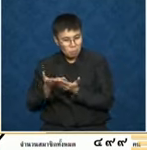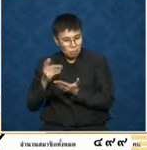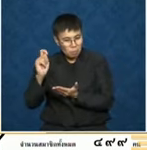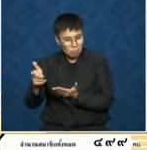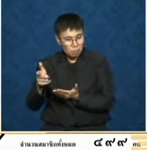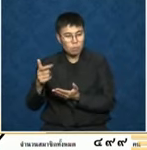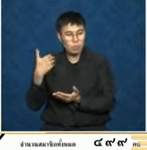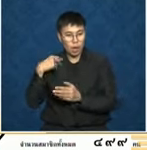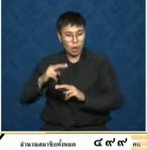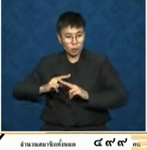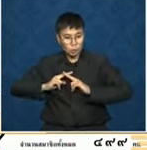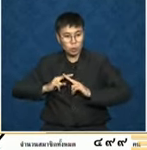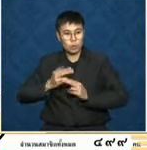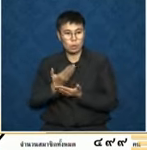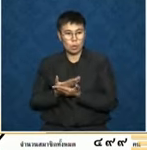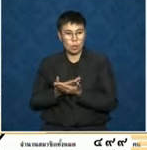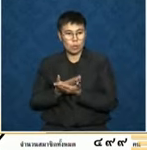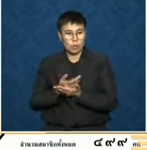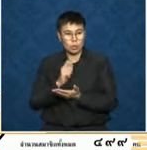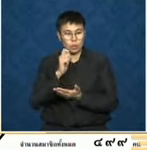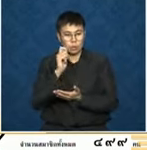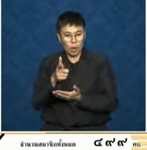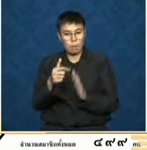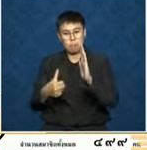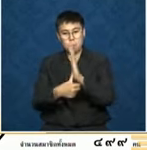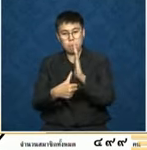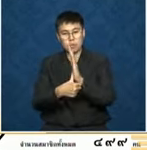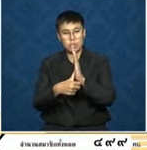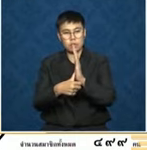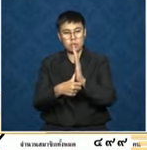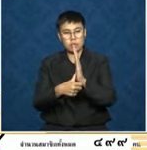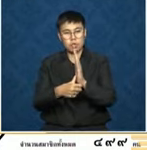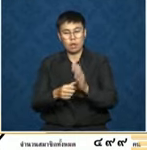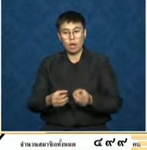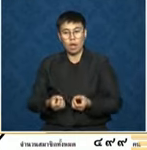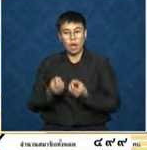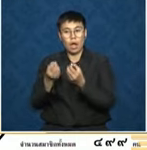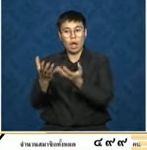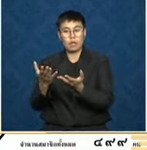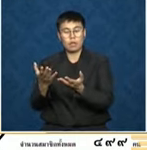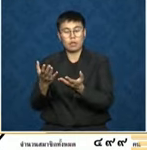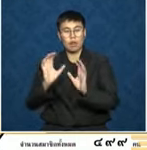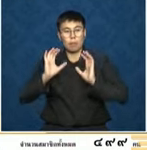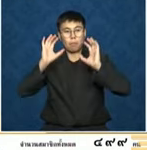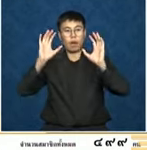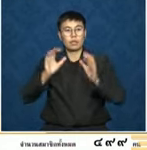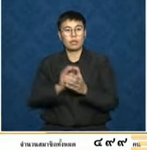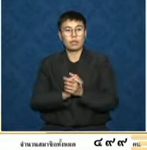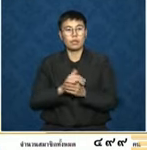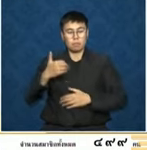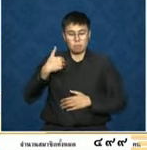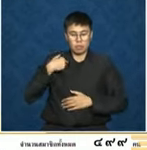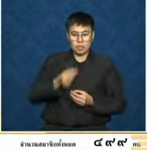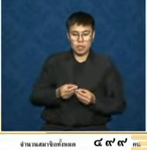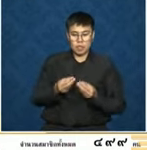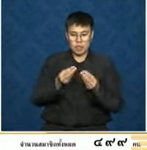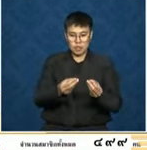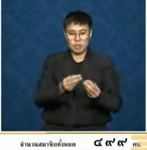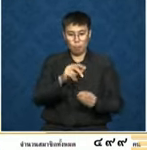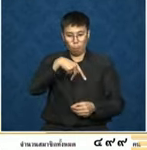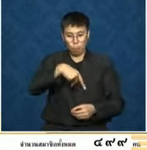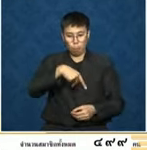ะครับภาคเอกชนที่จะต้องนำส่งภาษีให้กับทางภาครัฐนะประชาชนที่ต้องยื่นแบบพ.ร. 9091นะครับร